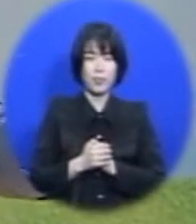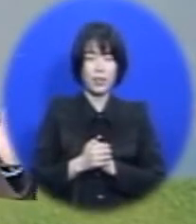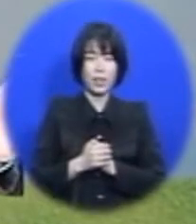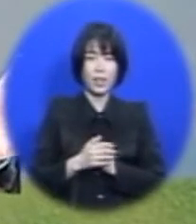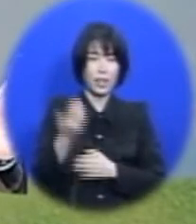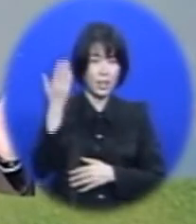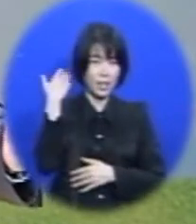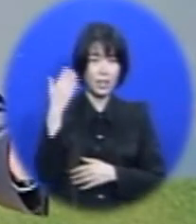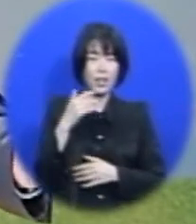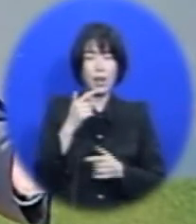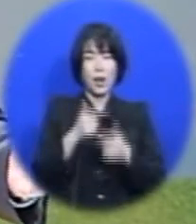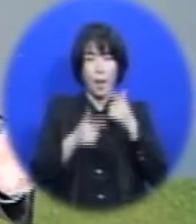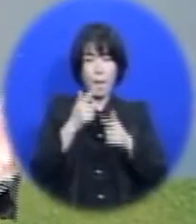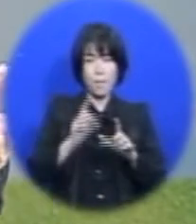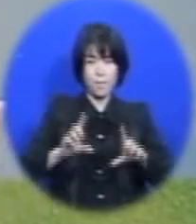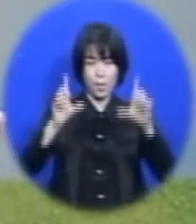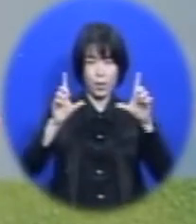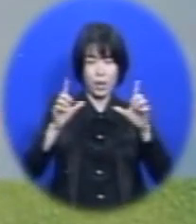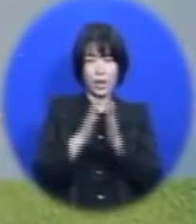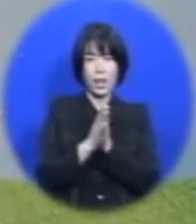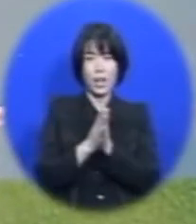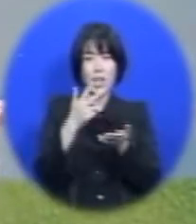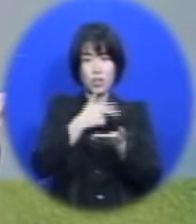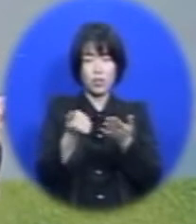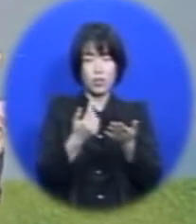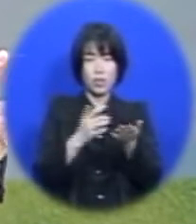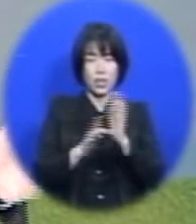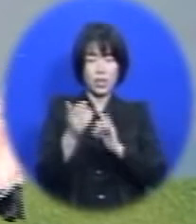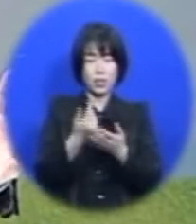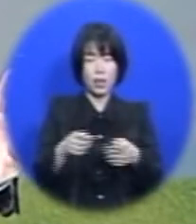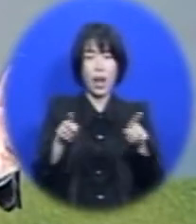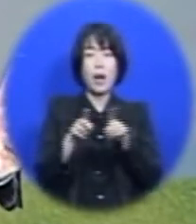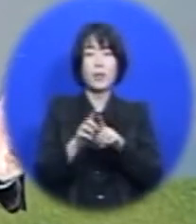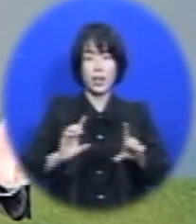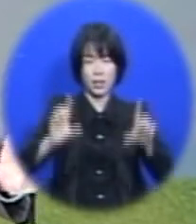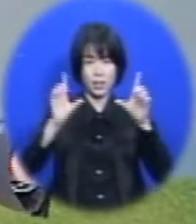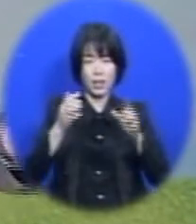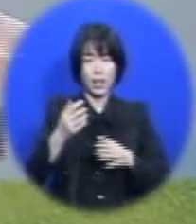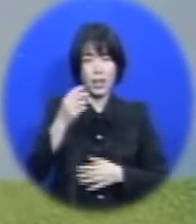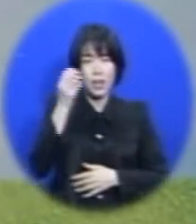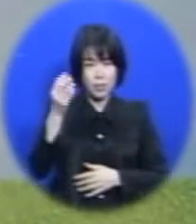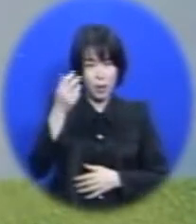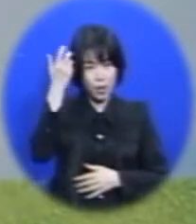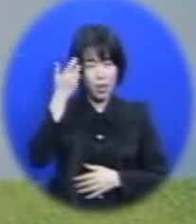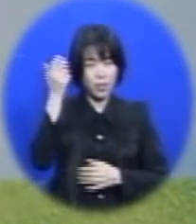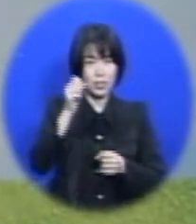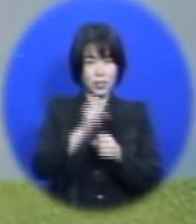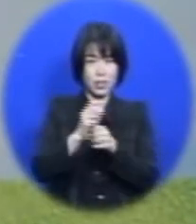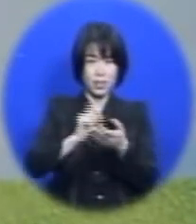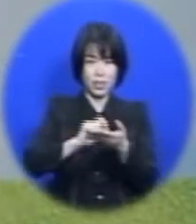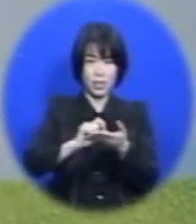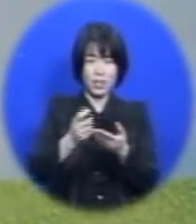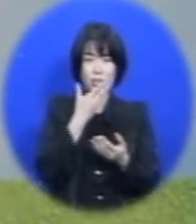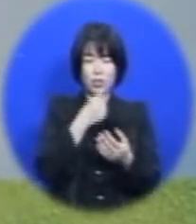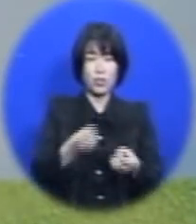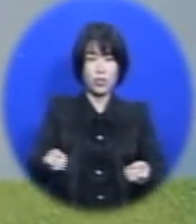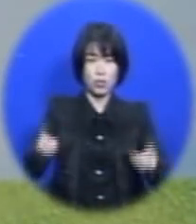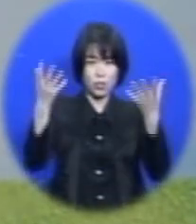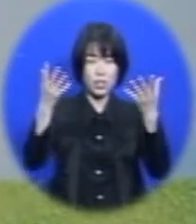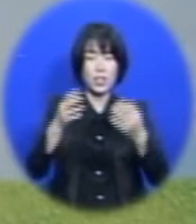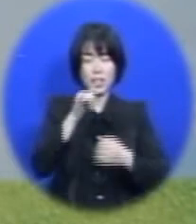지난 목요일에 With Jesus Day, 영성일기 축제가 여기에서 있었습니다.